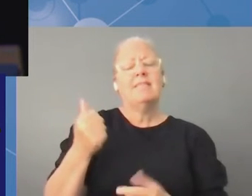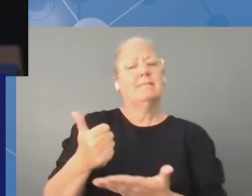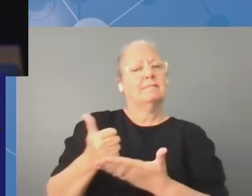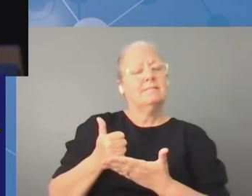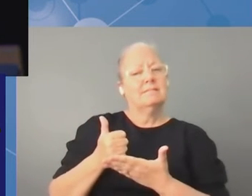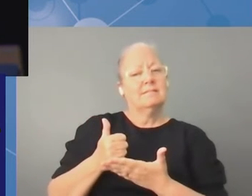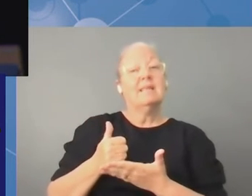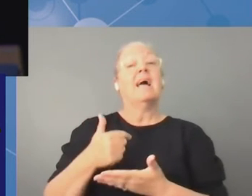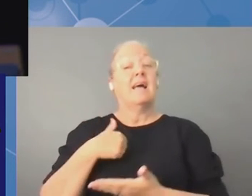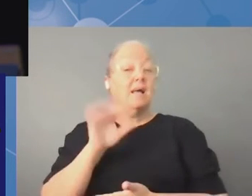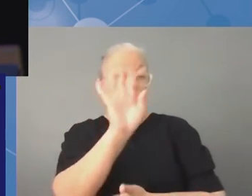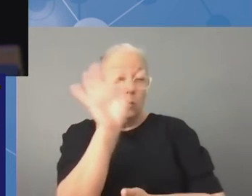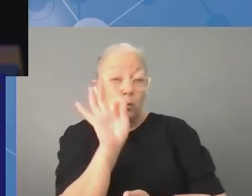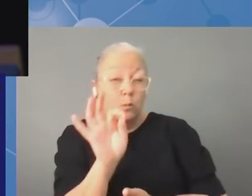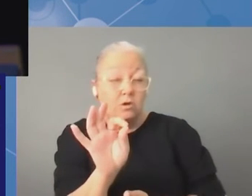Изменены были